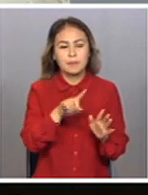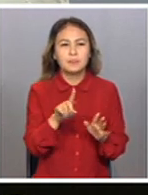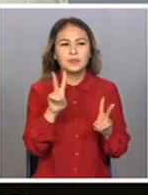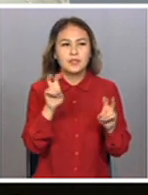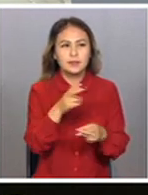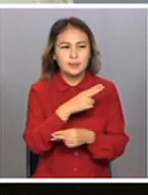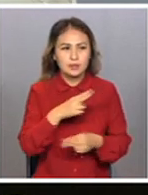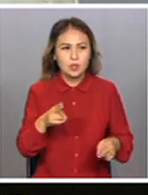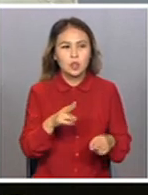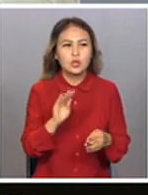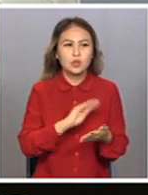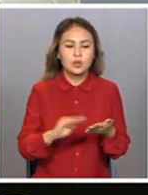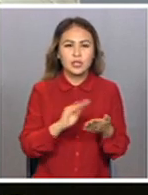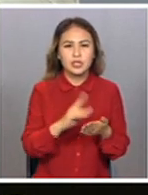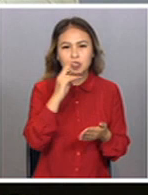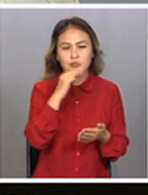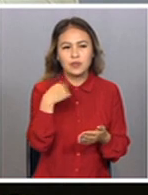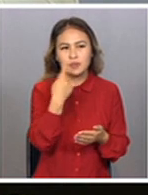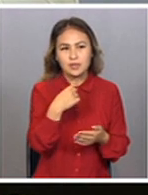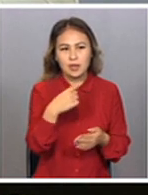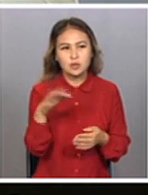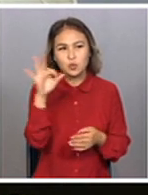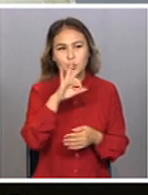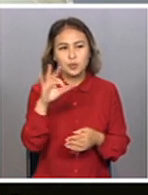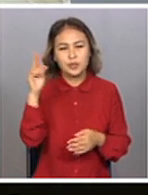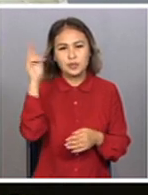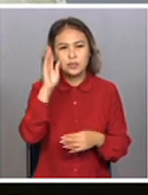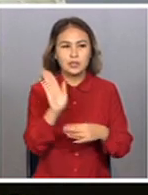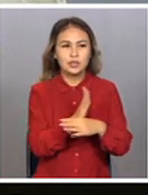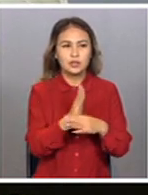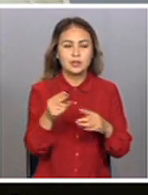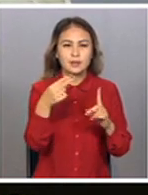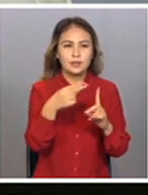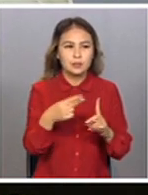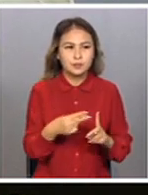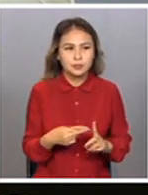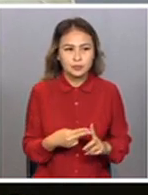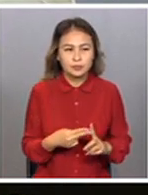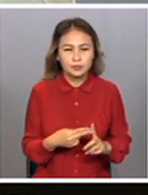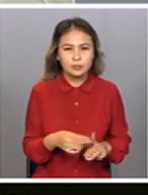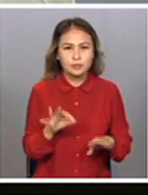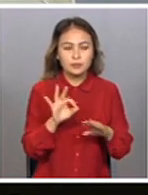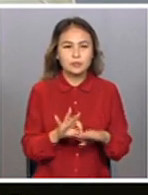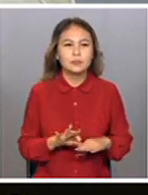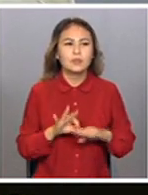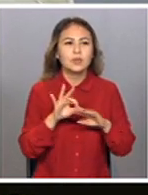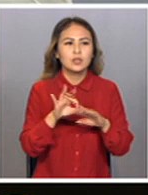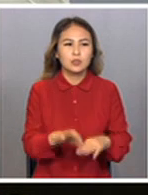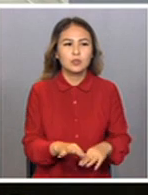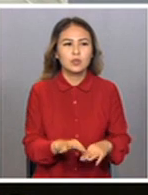моменты текста, строили речевые высказывания, умеете различать типы